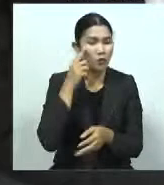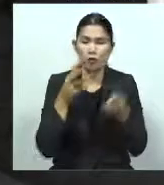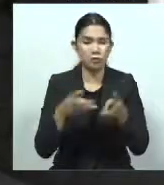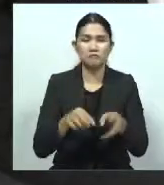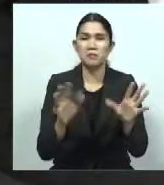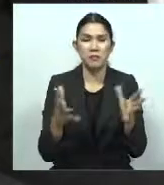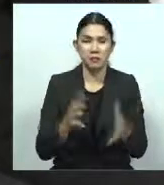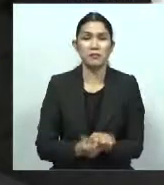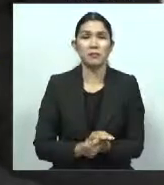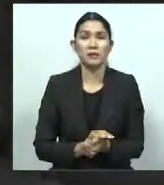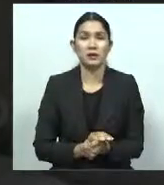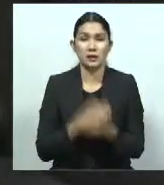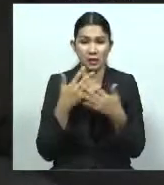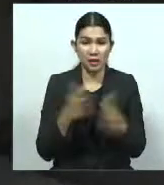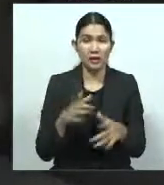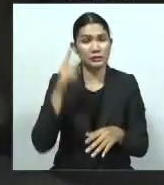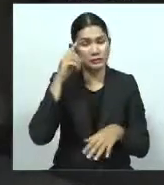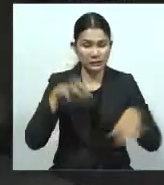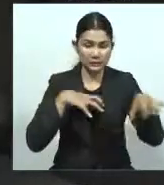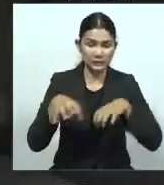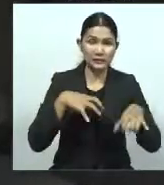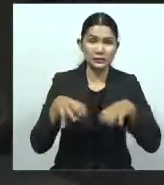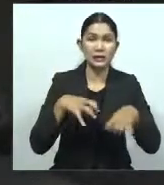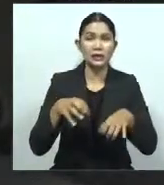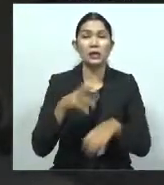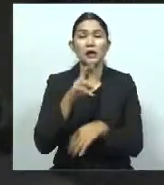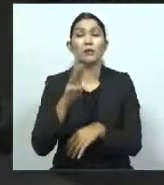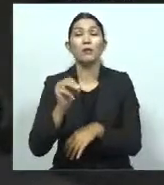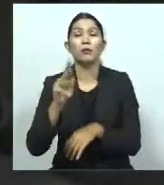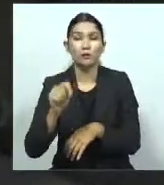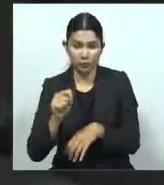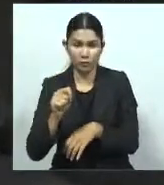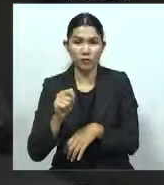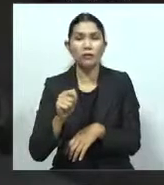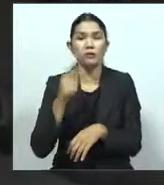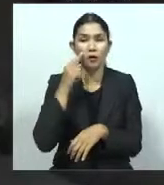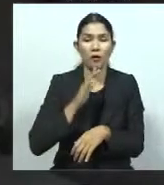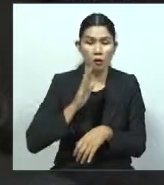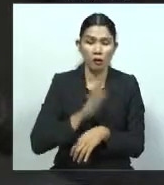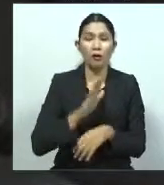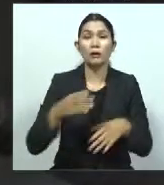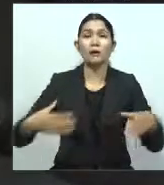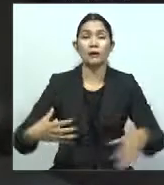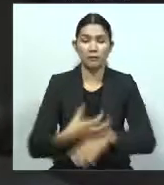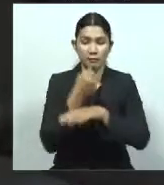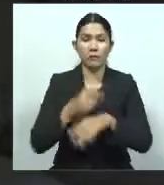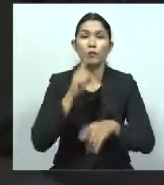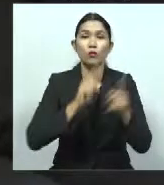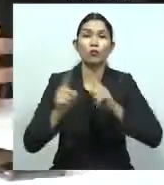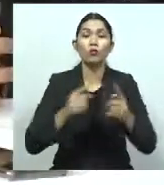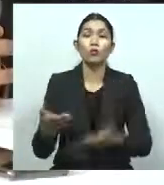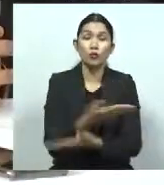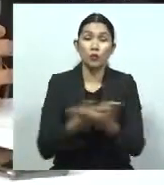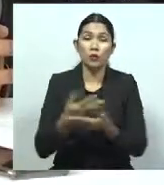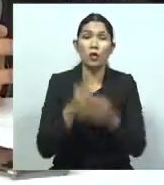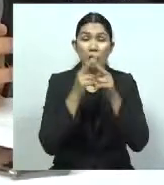วคิดแบบนั้นส่วนการจัดสรรตำแหน่งรัฐมนตรีคุณอุตมะบอกว่าเป็นเรื่องของพรรคการเมืองที่จะเจรจากันเอง